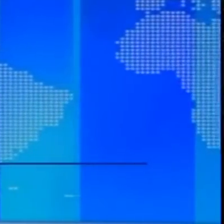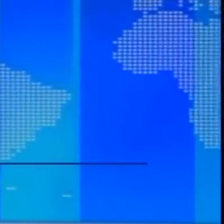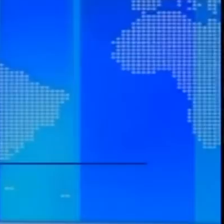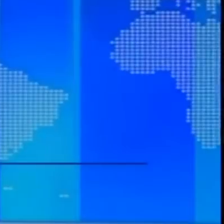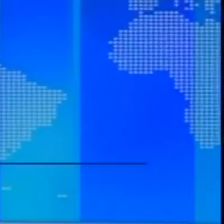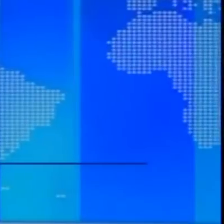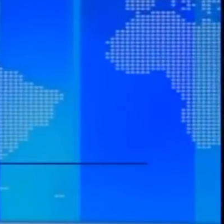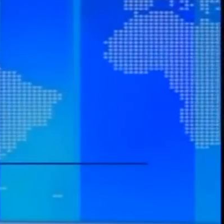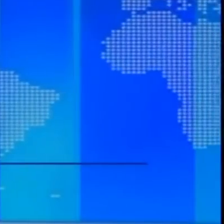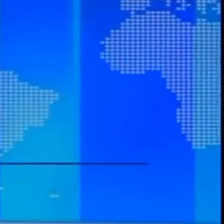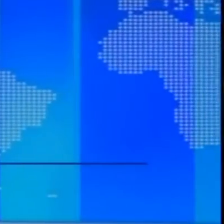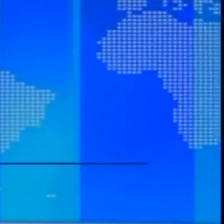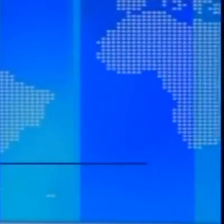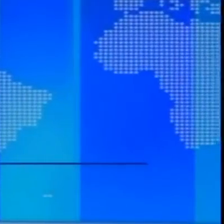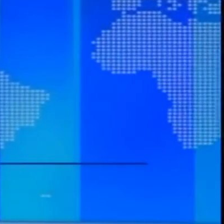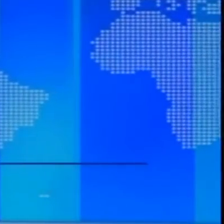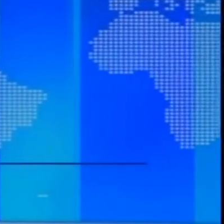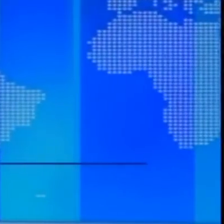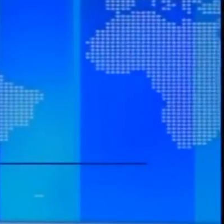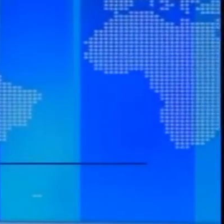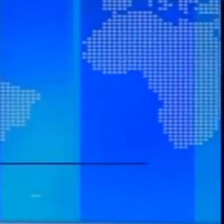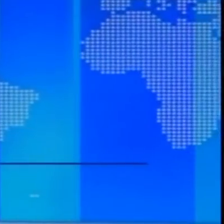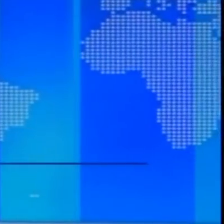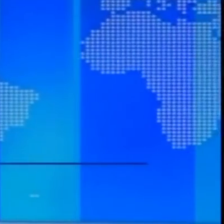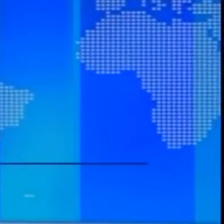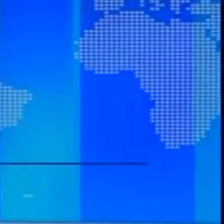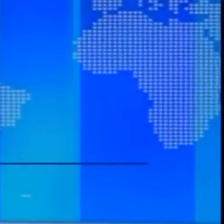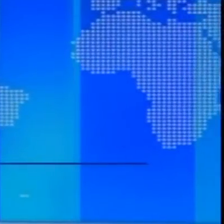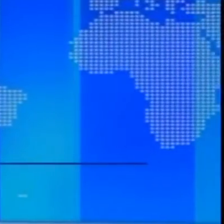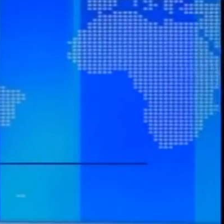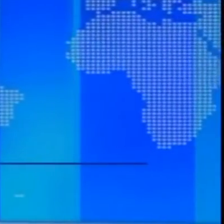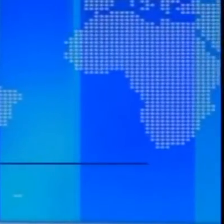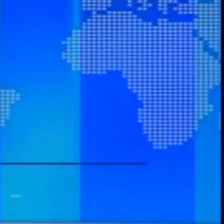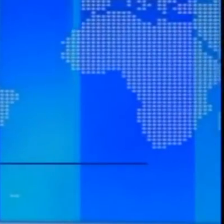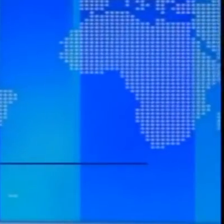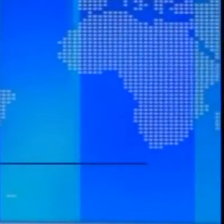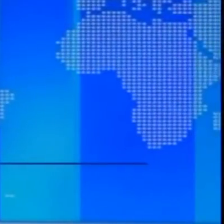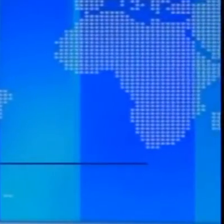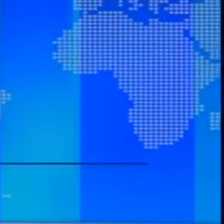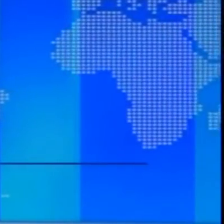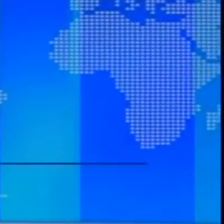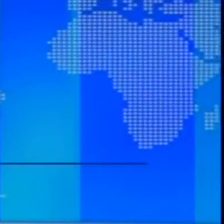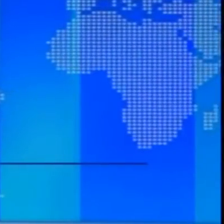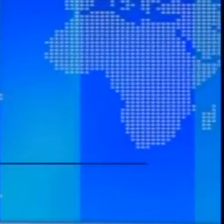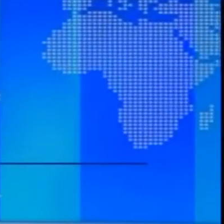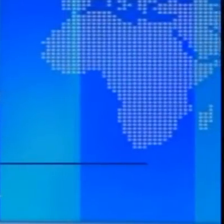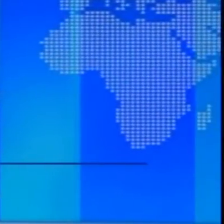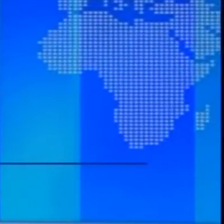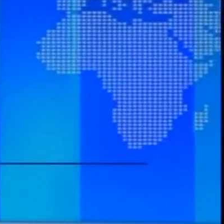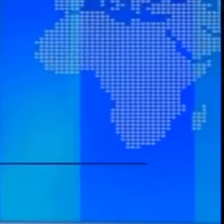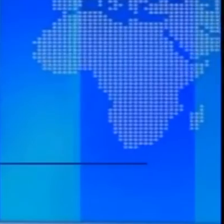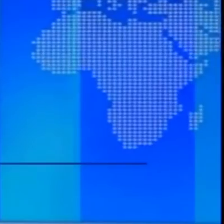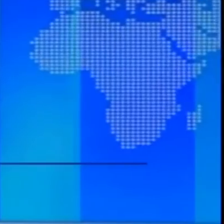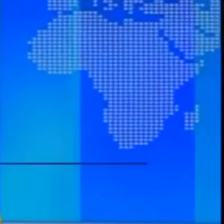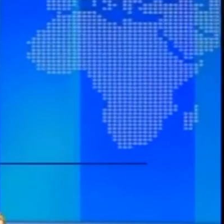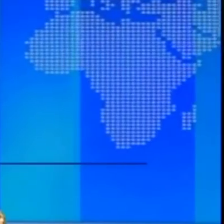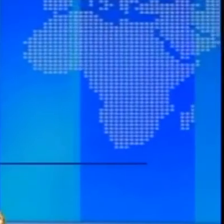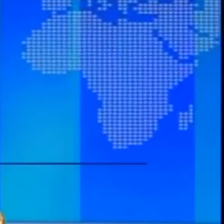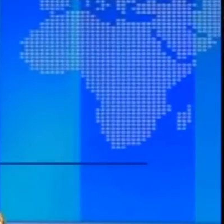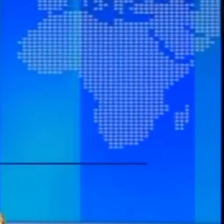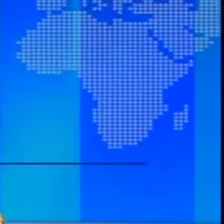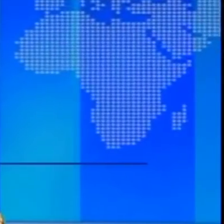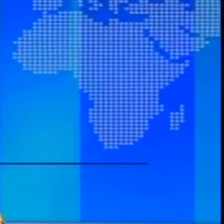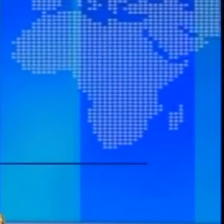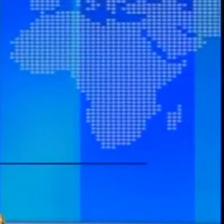les travailleurs. En conséquence, les conseils d'administration demandent à tous les travailleurs de reprendre le travail dès demain,